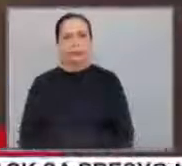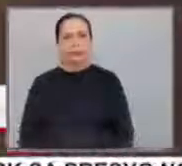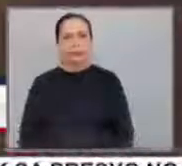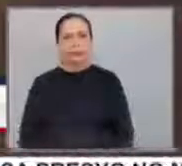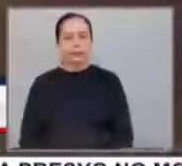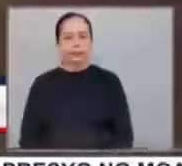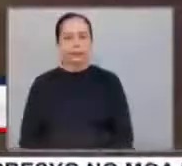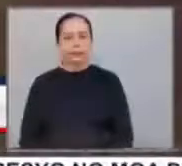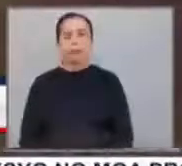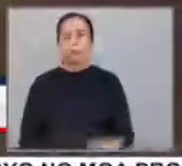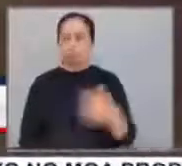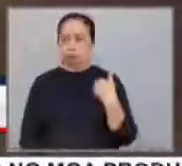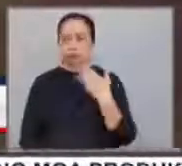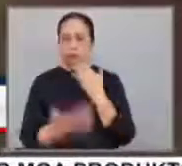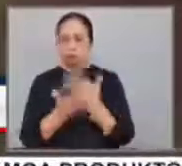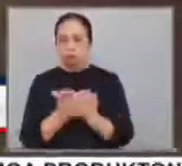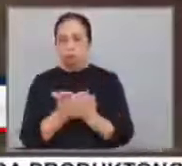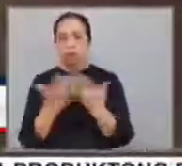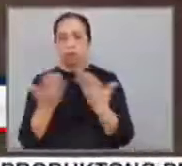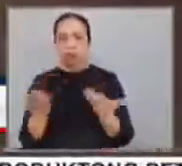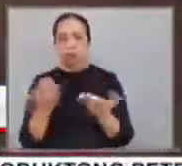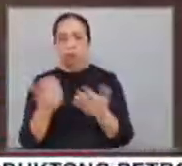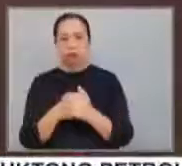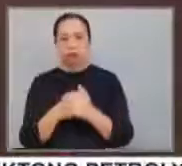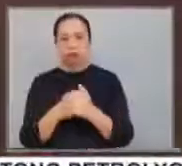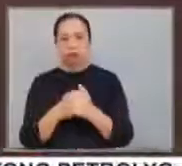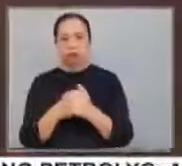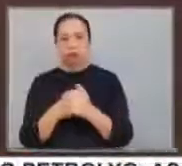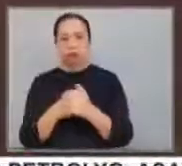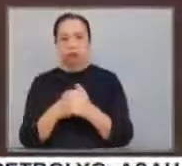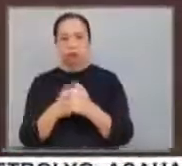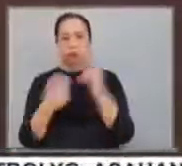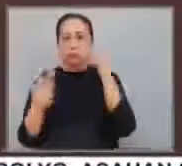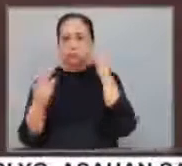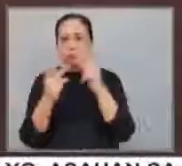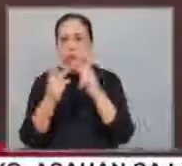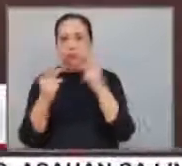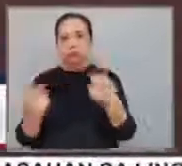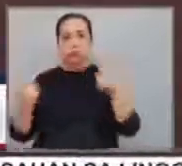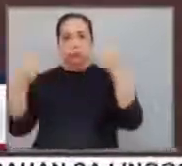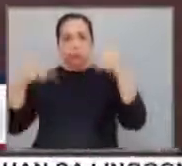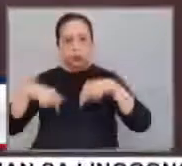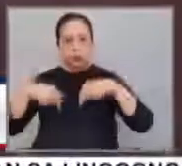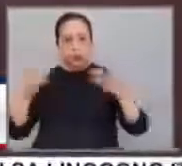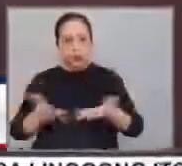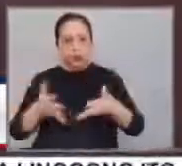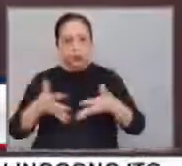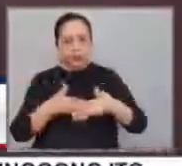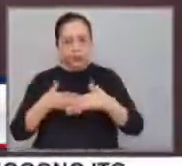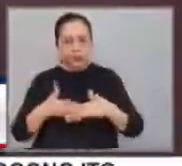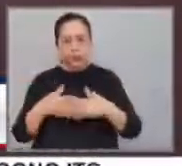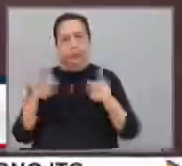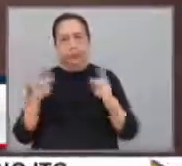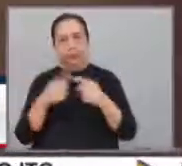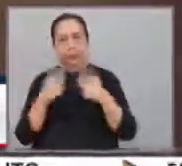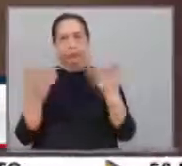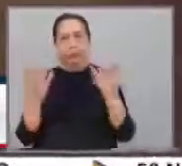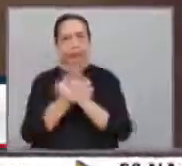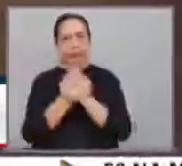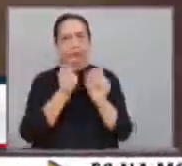Maganda yung kanya. At kain niyang yun na pumunta dito para makikwantin sa United